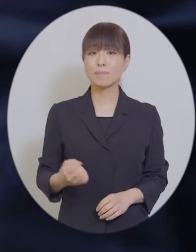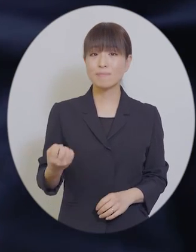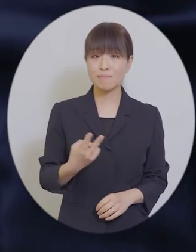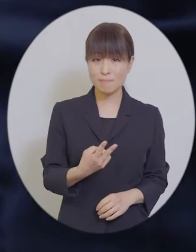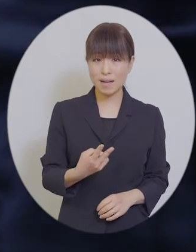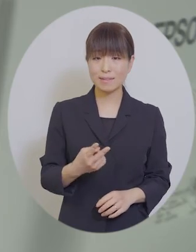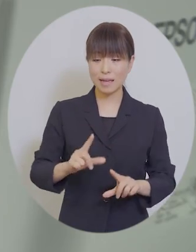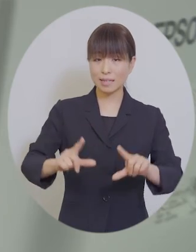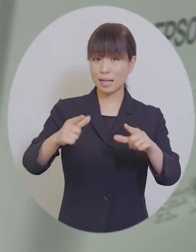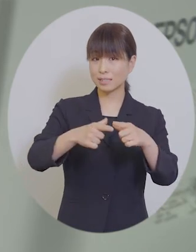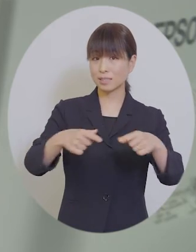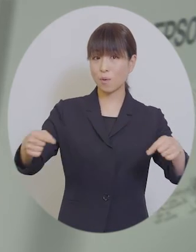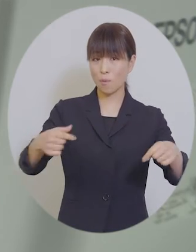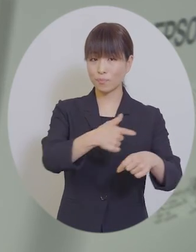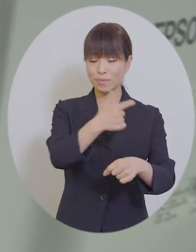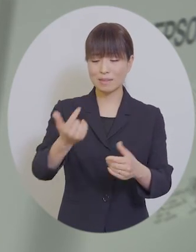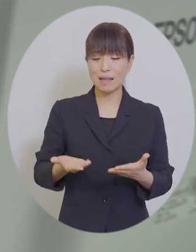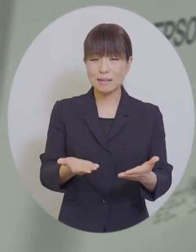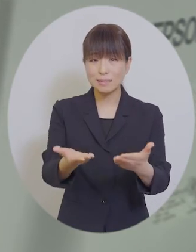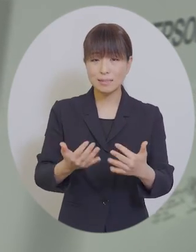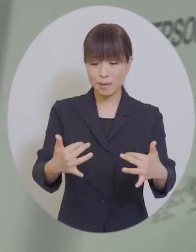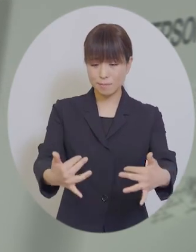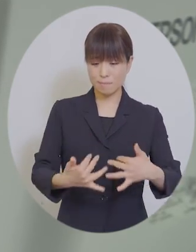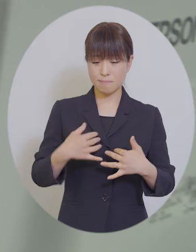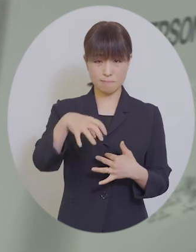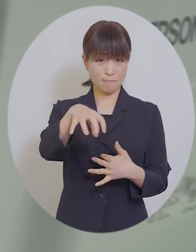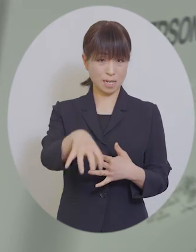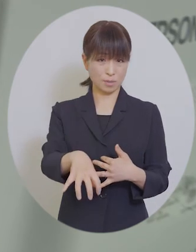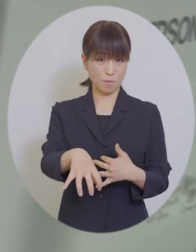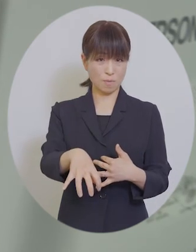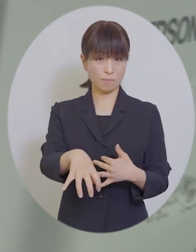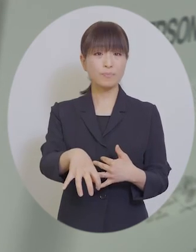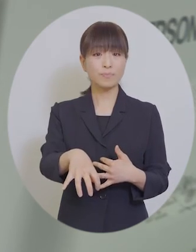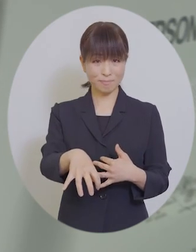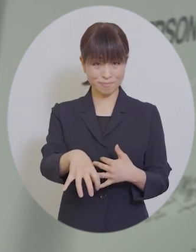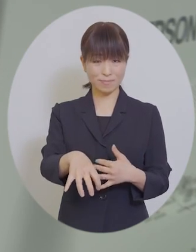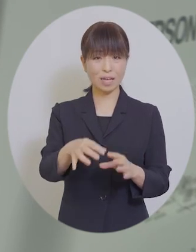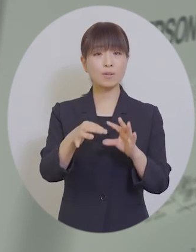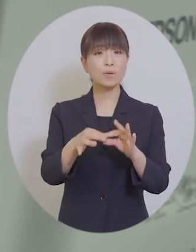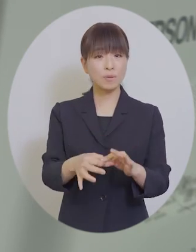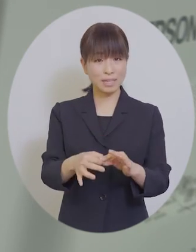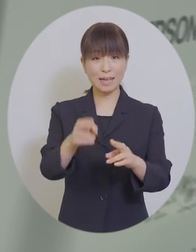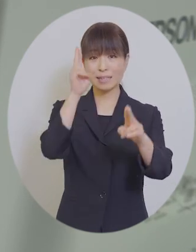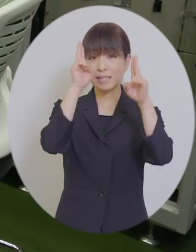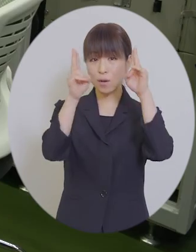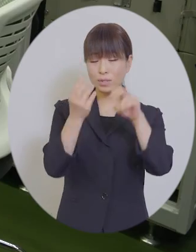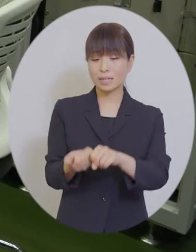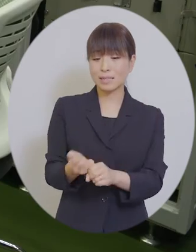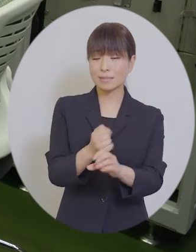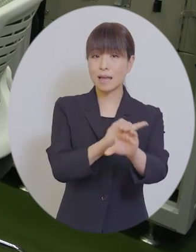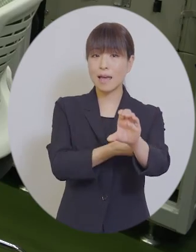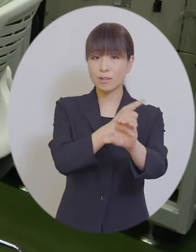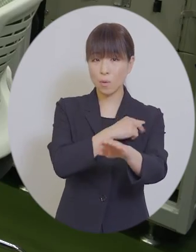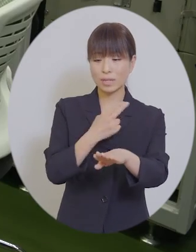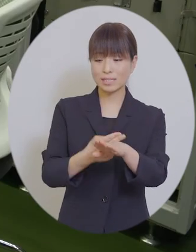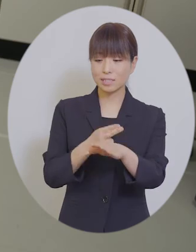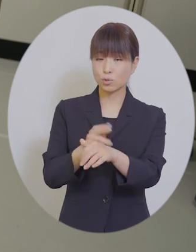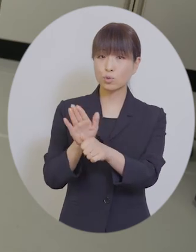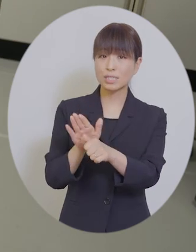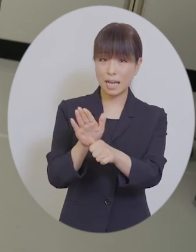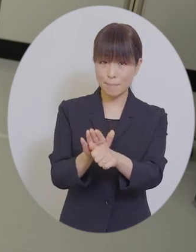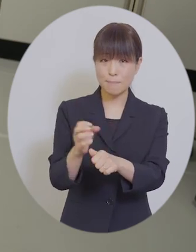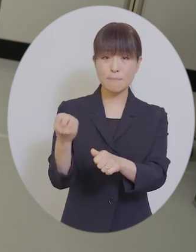また東日本大震災の被災地域において企業への再生可能エネルギーの技術支援